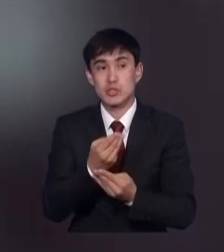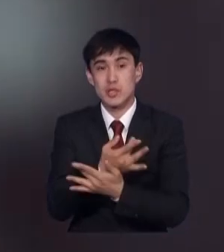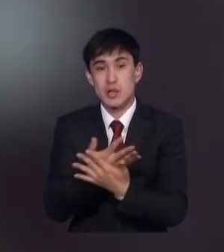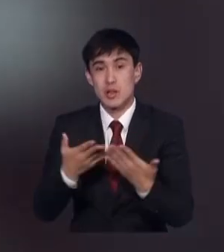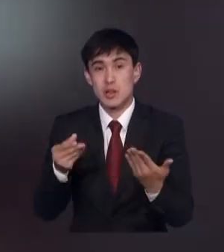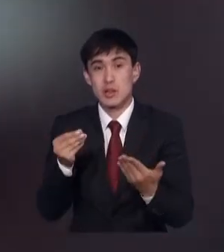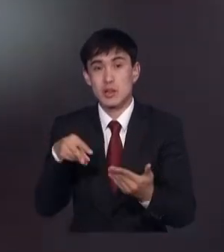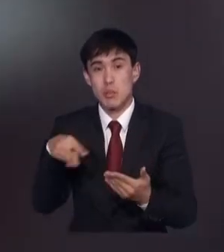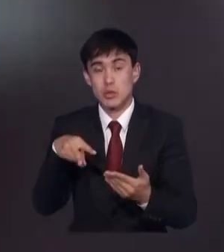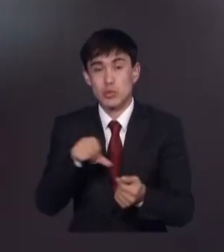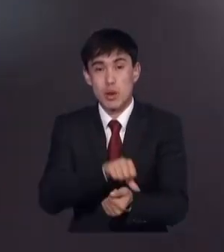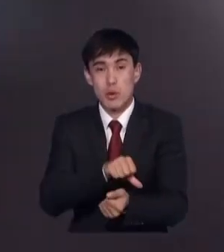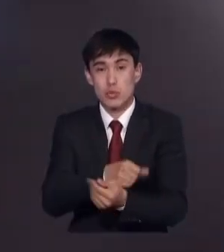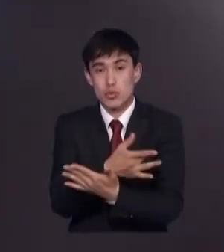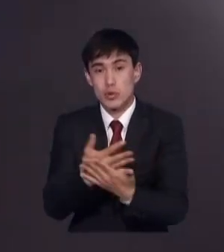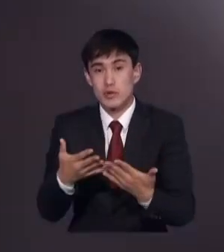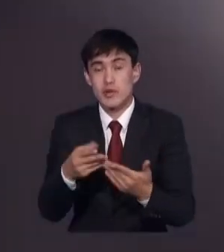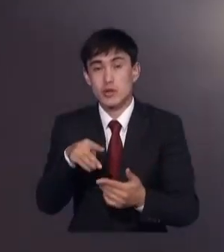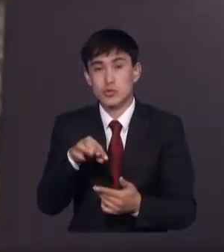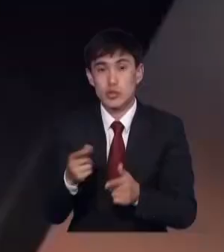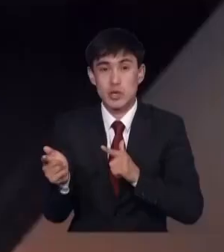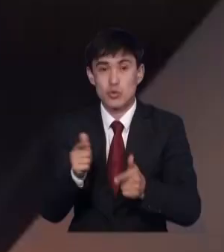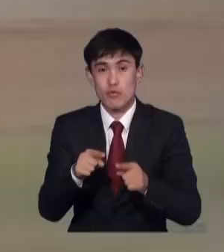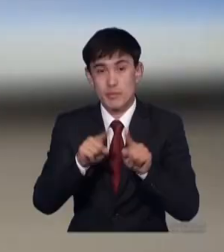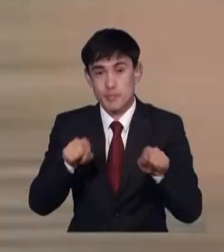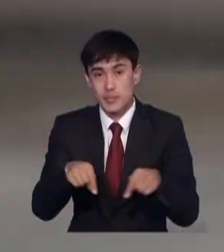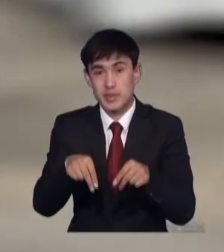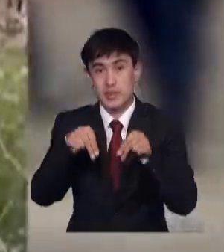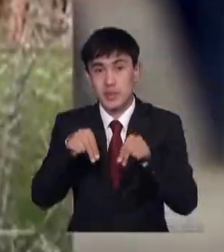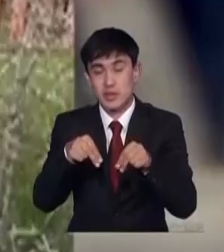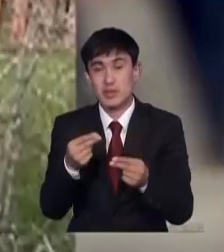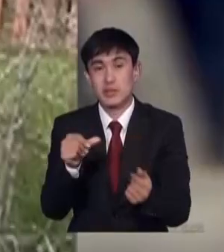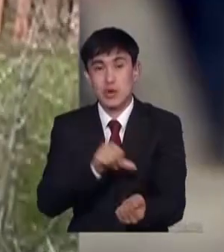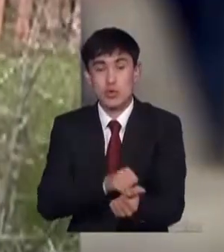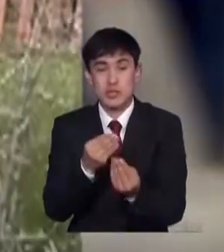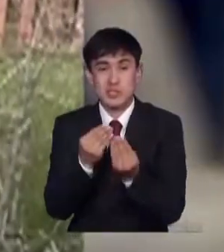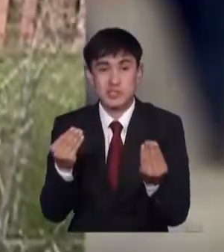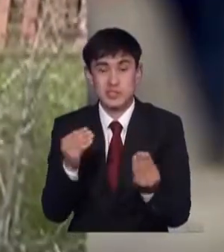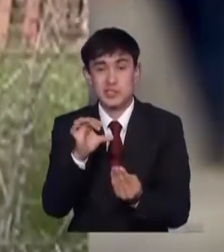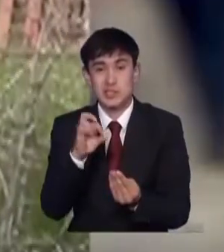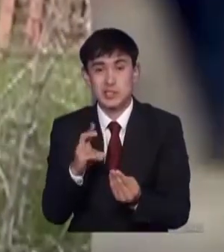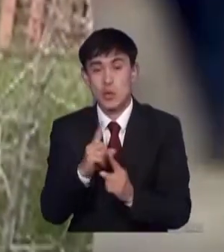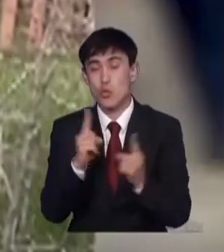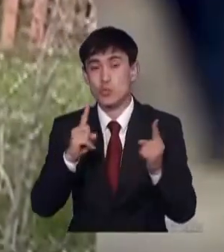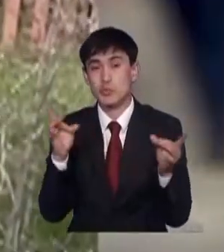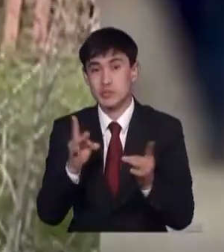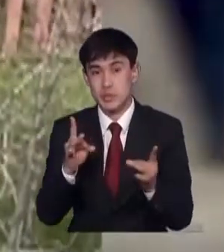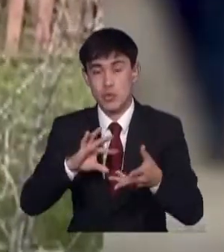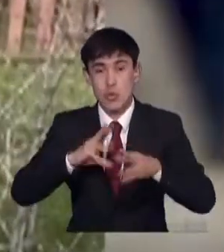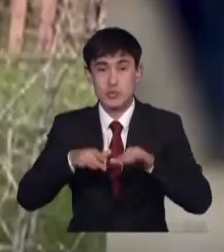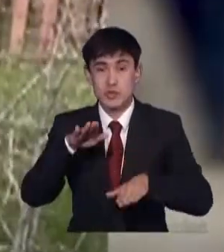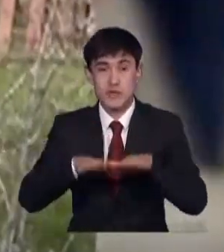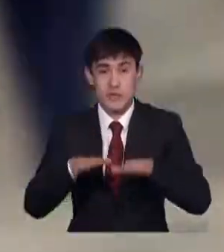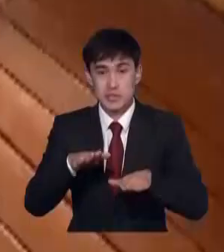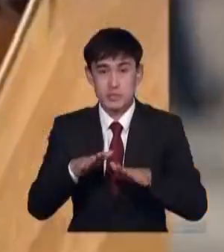лабораторное оборудование прекурсоры и готовые к реализации наркотики синтетического происхождения в особо крупном размере общий вес